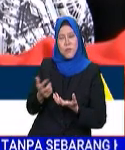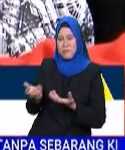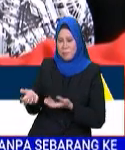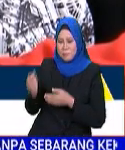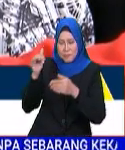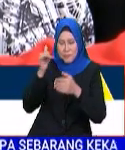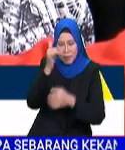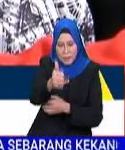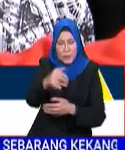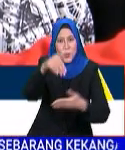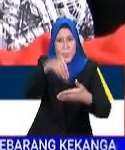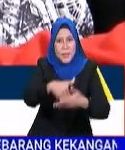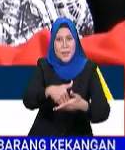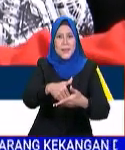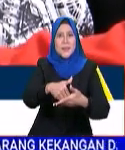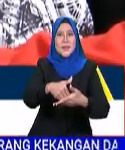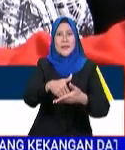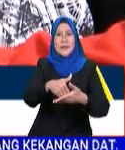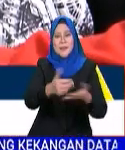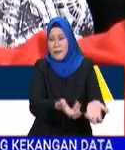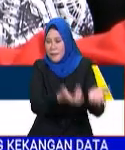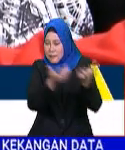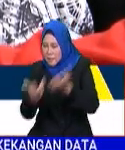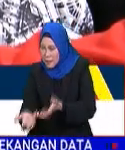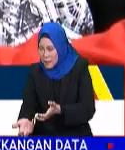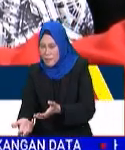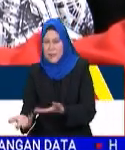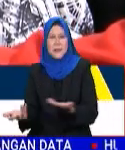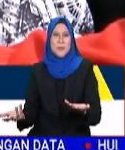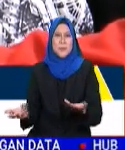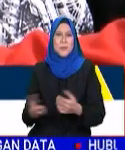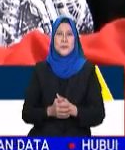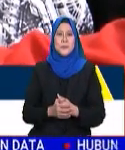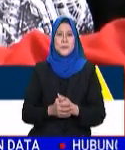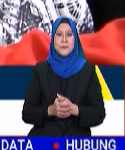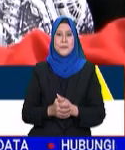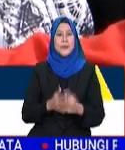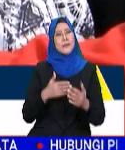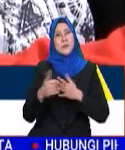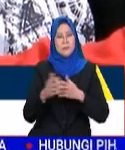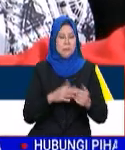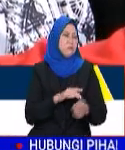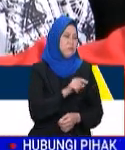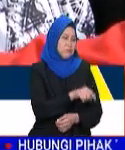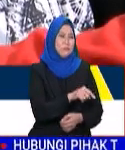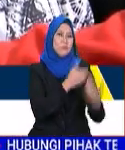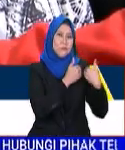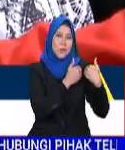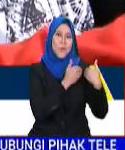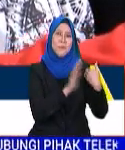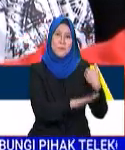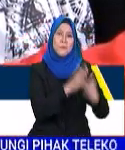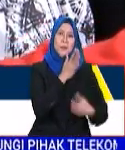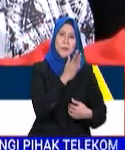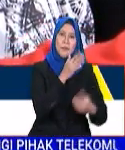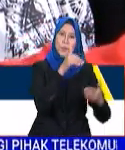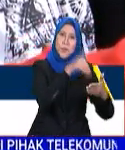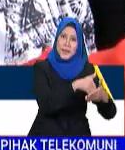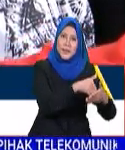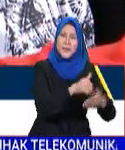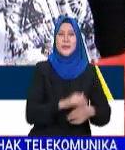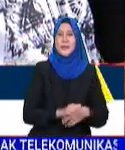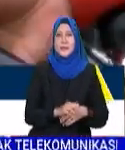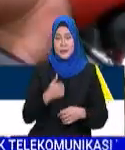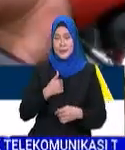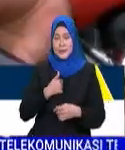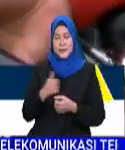orang nak hantar balik-balik kan. Habis saya kata, dia kata macam ni, tak apalah itu tanggungjawab mak, dia kata. Habis saya pun